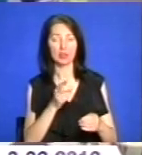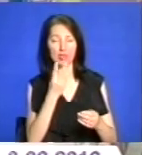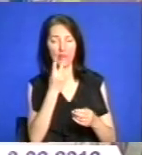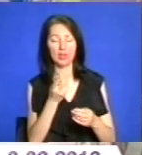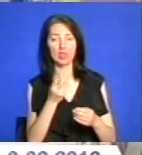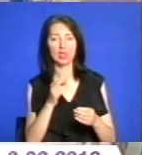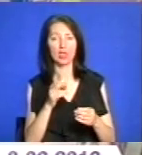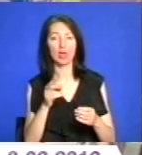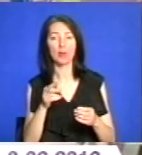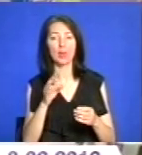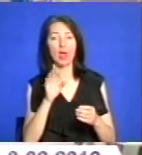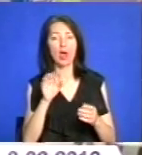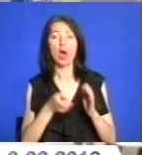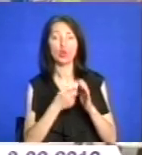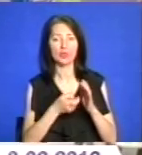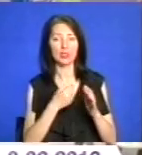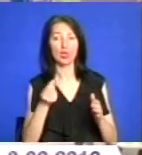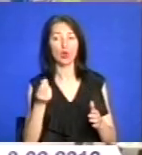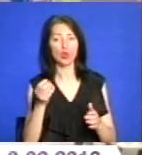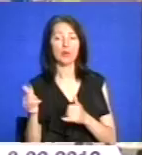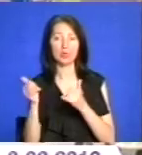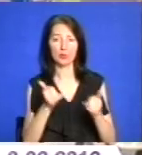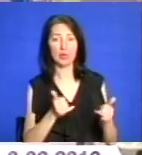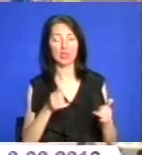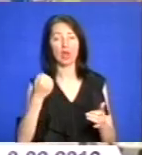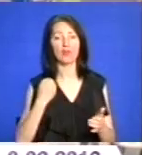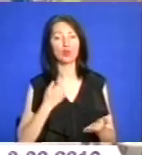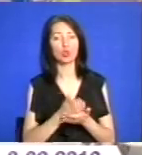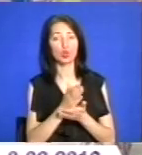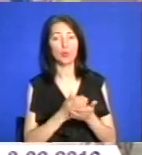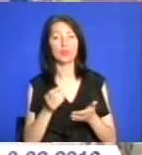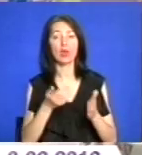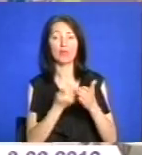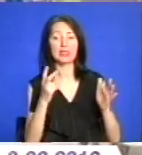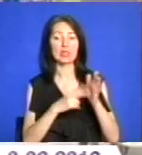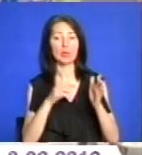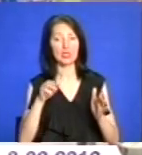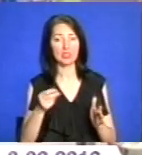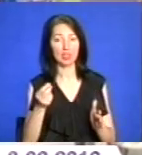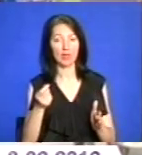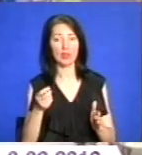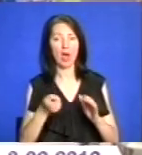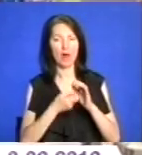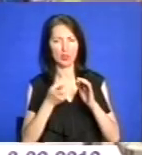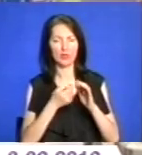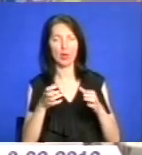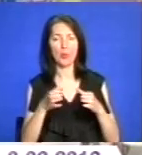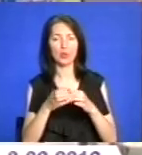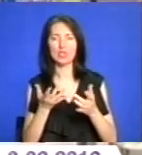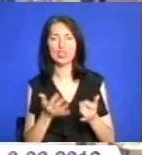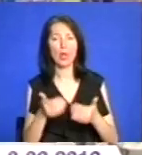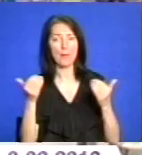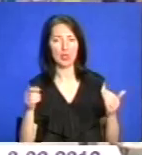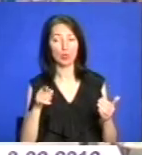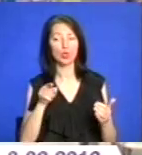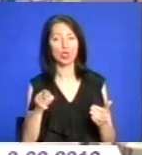розвідники. Грошове забезпечення військовослужбовців за контрактом від 7 тисяч гривень, а в розвідувальних підрозділах іще більше, тому